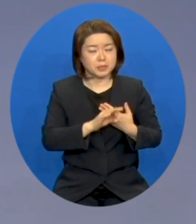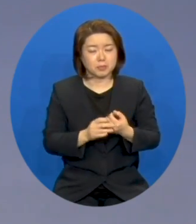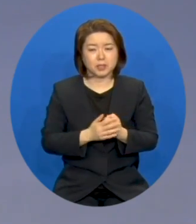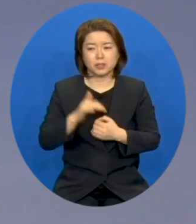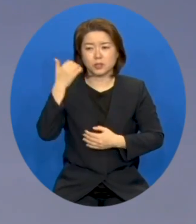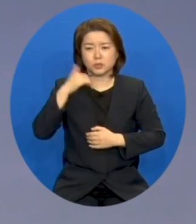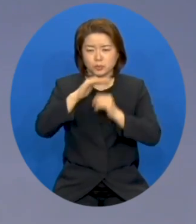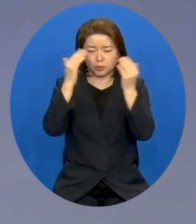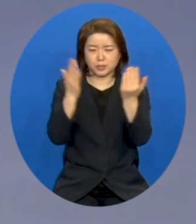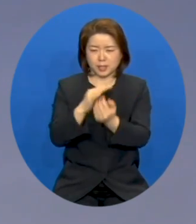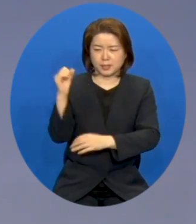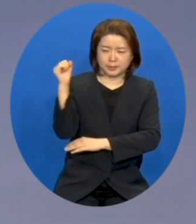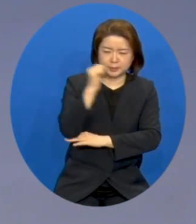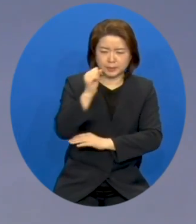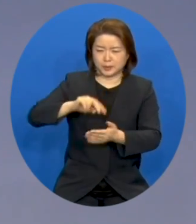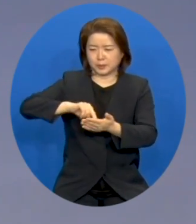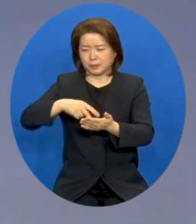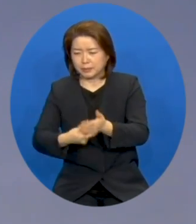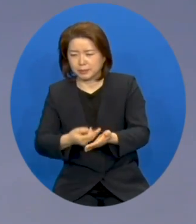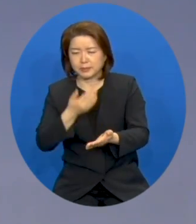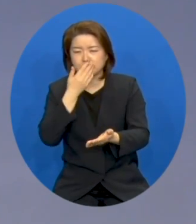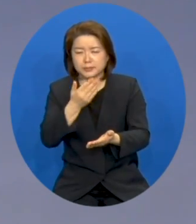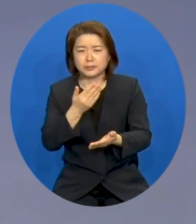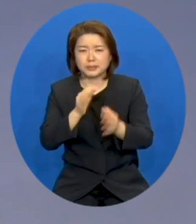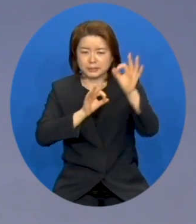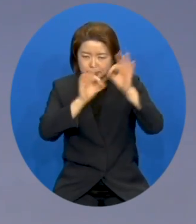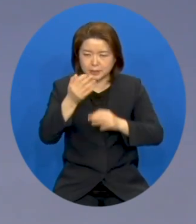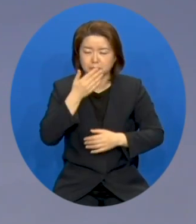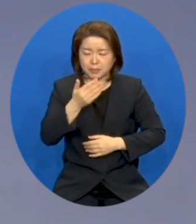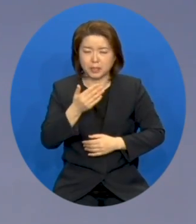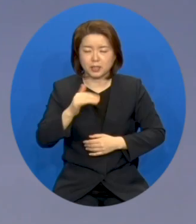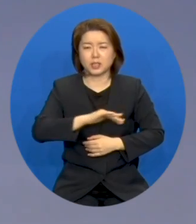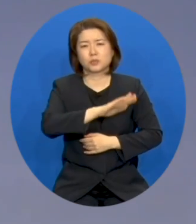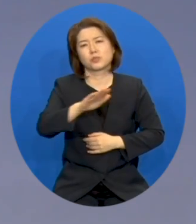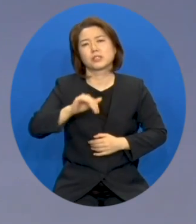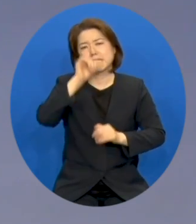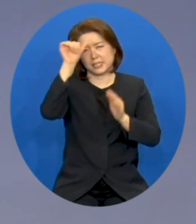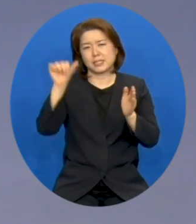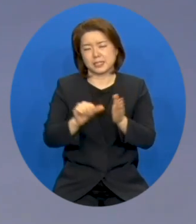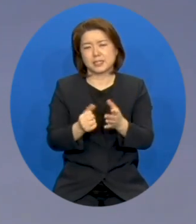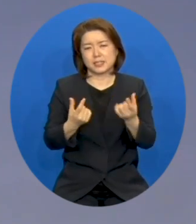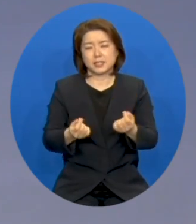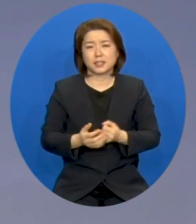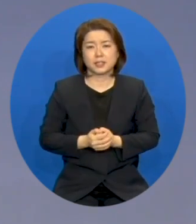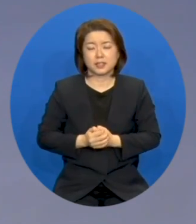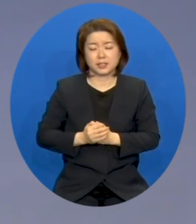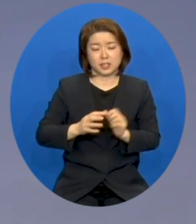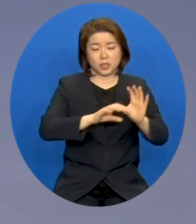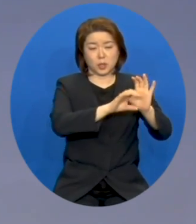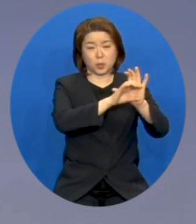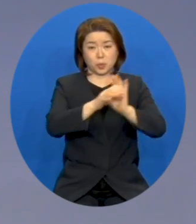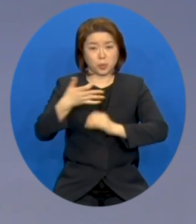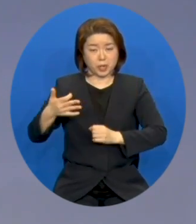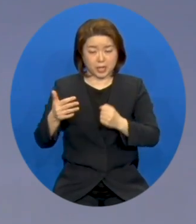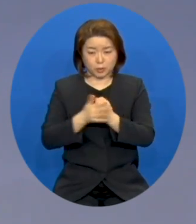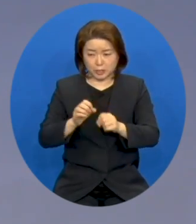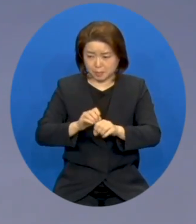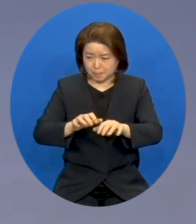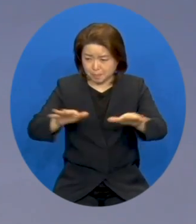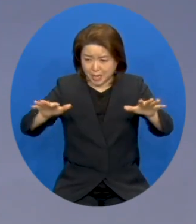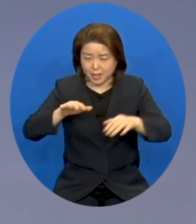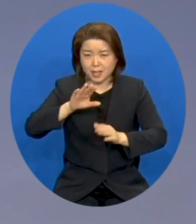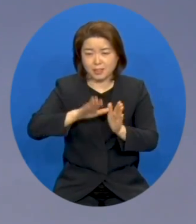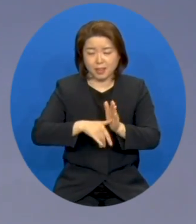다 휘청거리고 넘어질 수밖에 없는 것이 우리의 인생입니다. 코로나19 확산으로 인해서 이 어려운